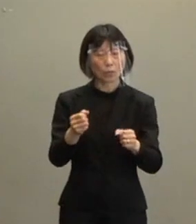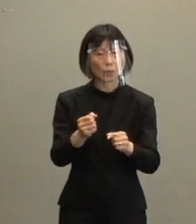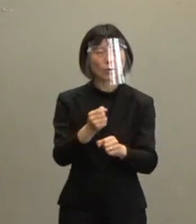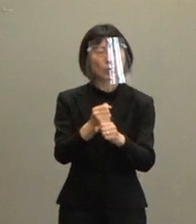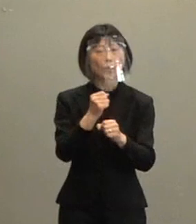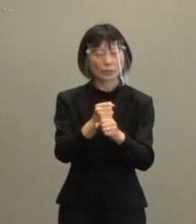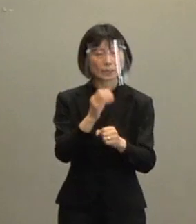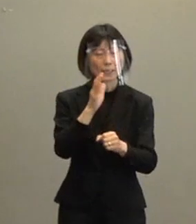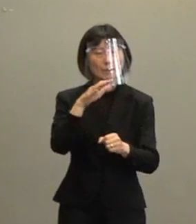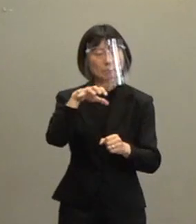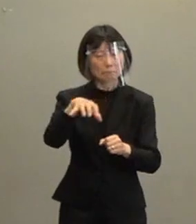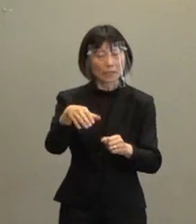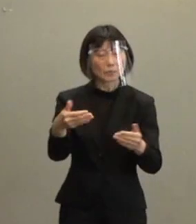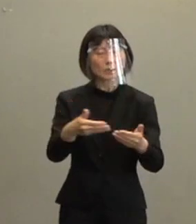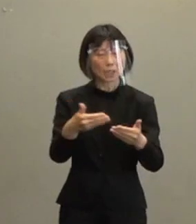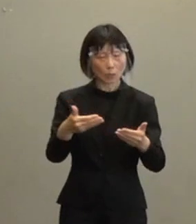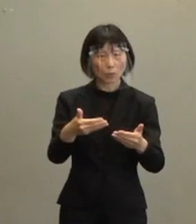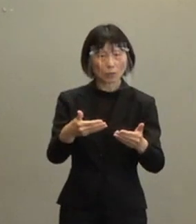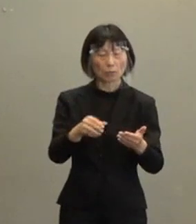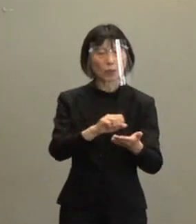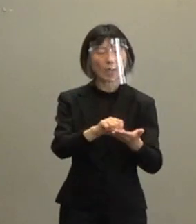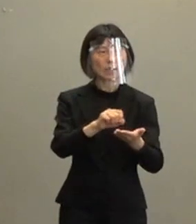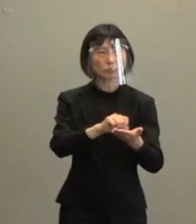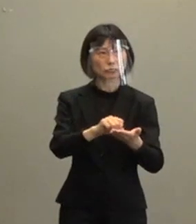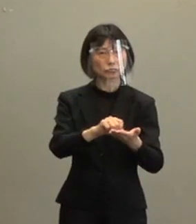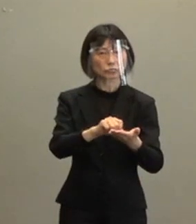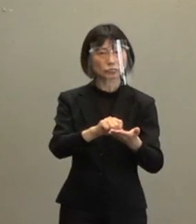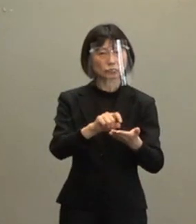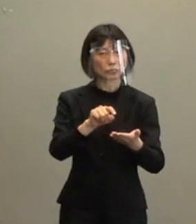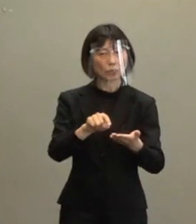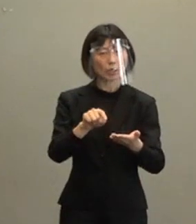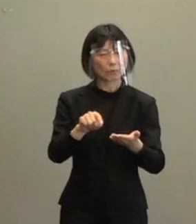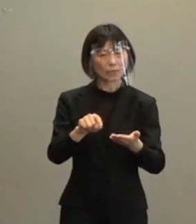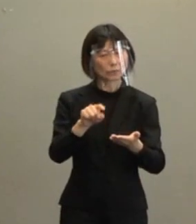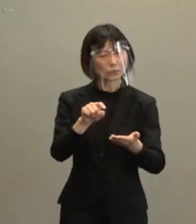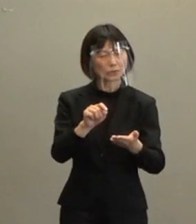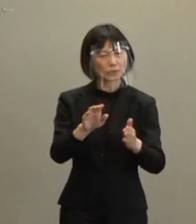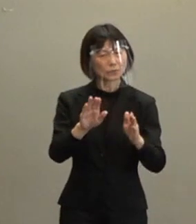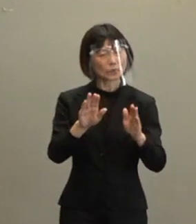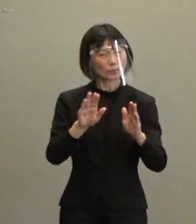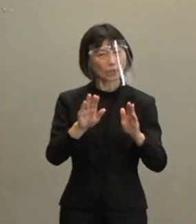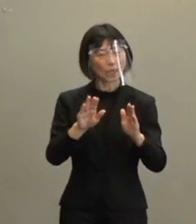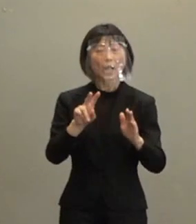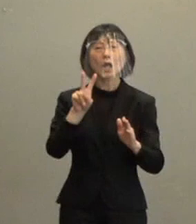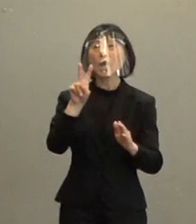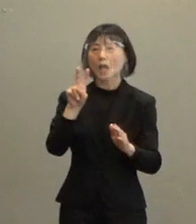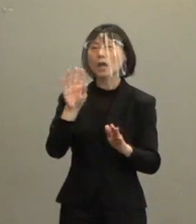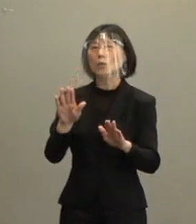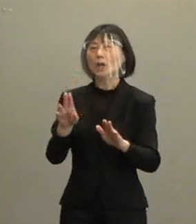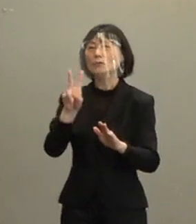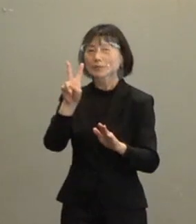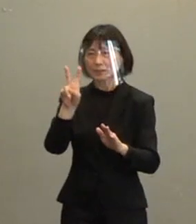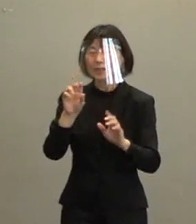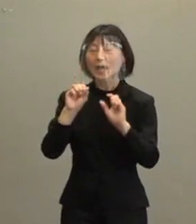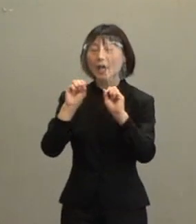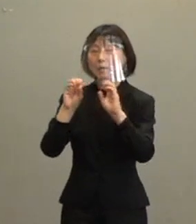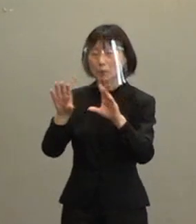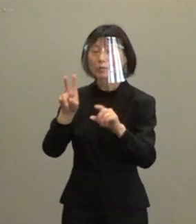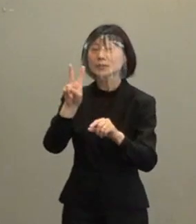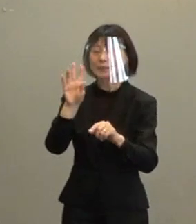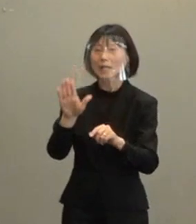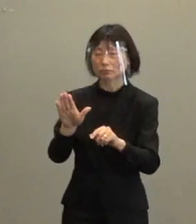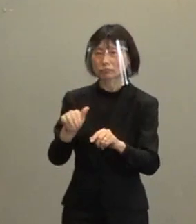作業っていうのも出ているんです。これはどう受け止めたら いいですか。2つあるんですよ、今回の発表というのは。なので、